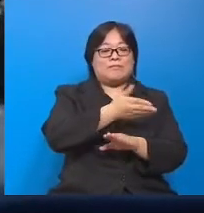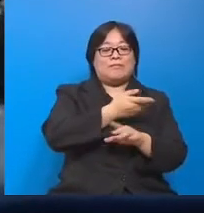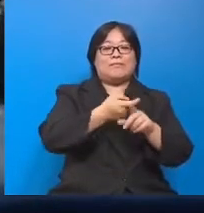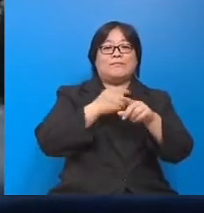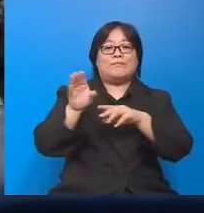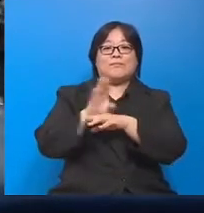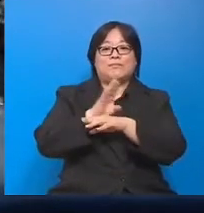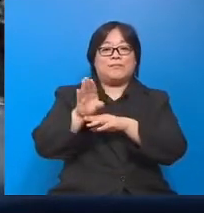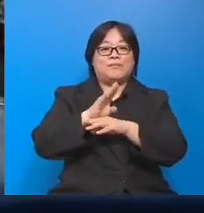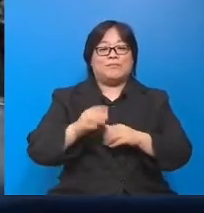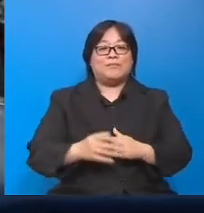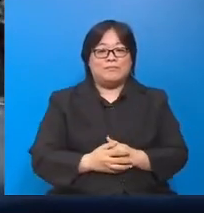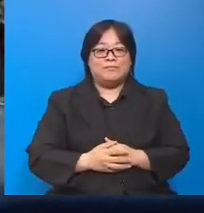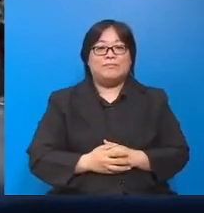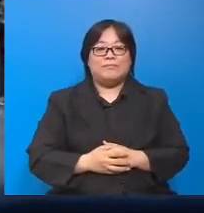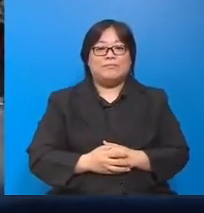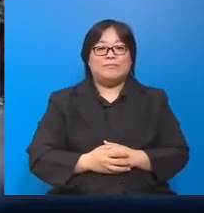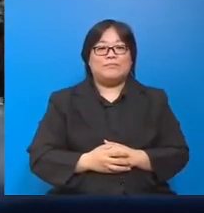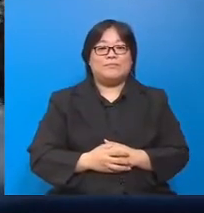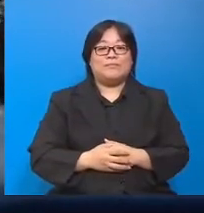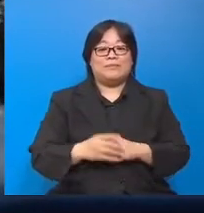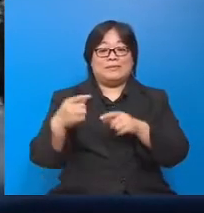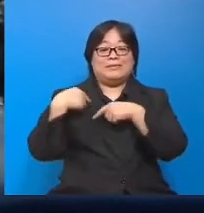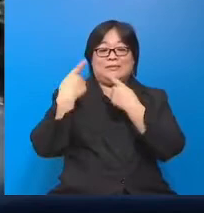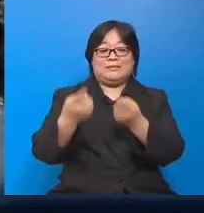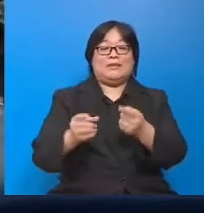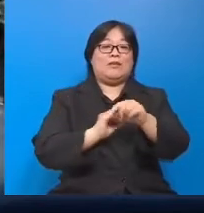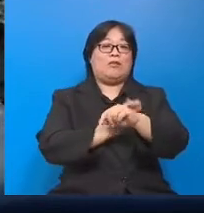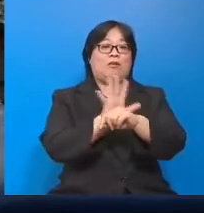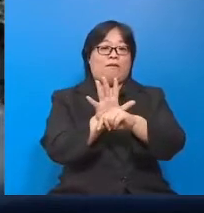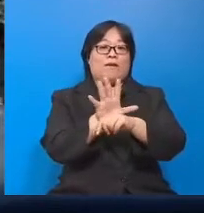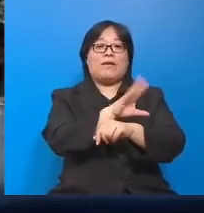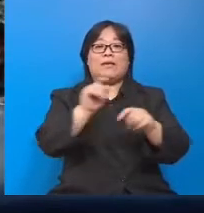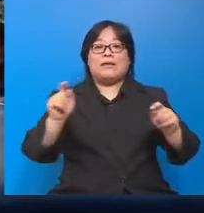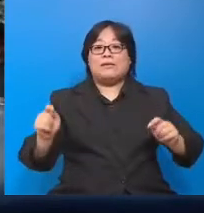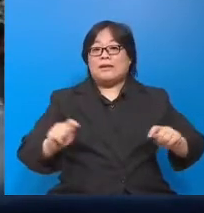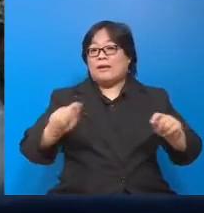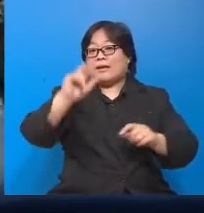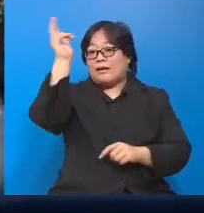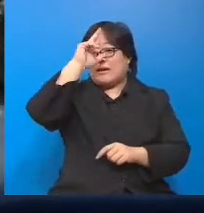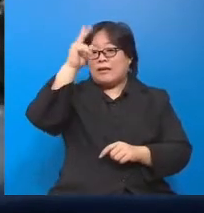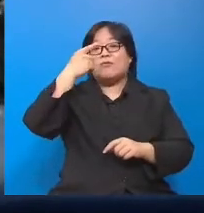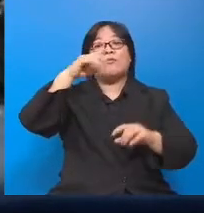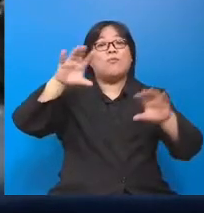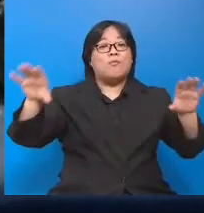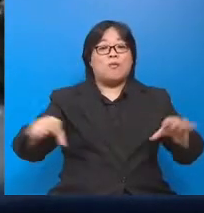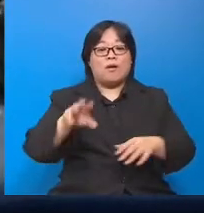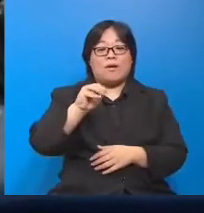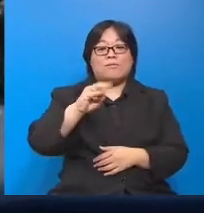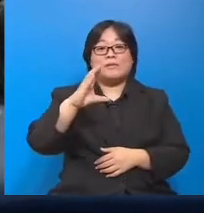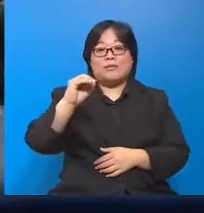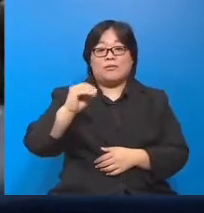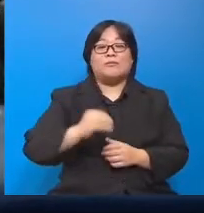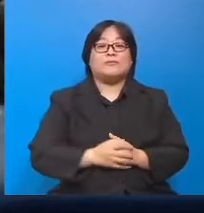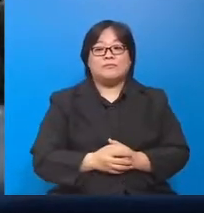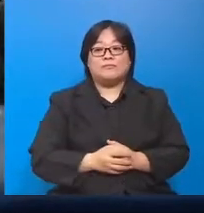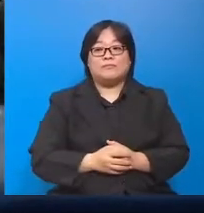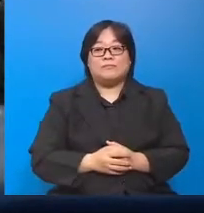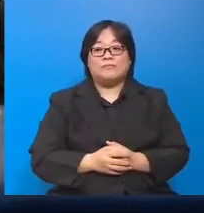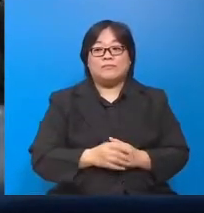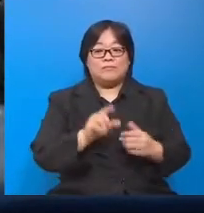pada pH peniaga selama berlakunya qobid dan juga tindakan kerjaan untuk melaksanakan so